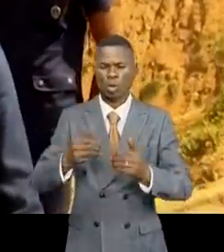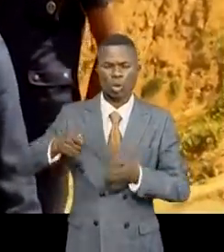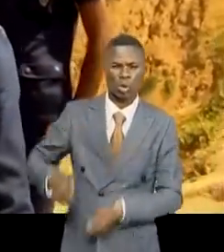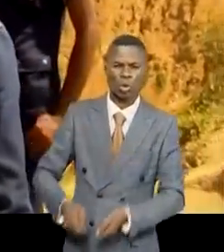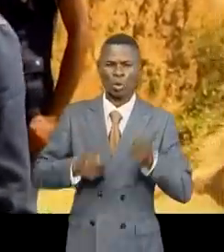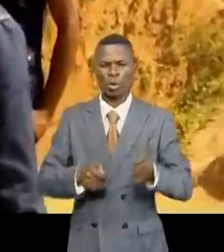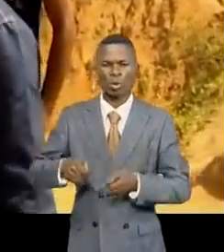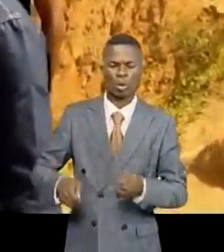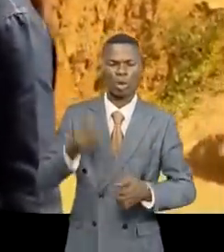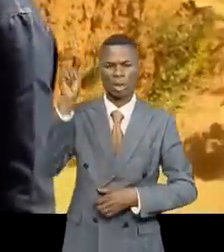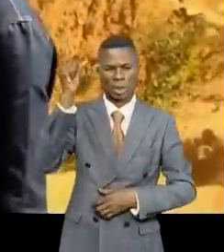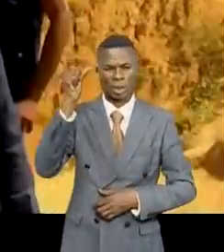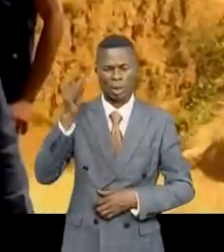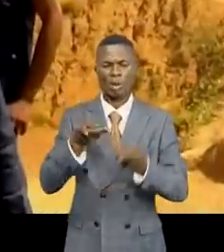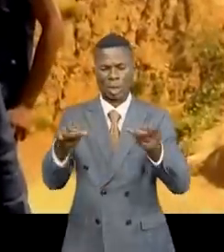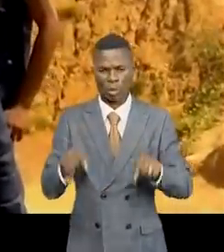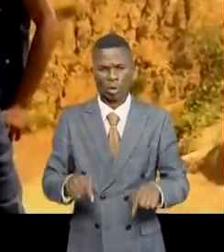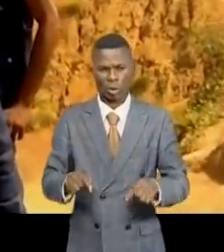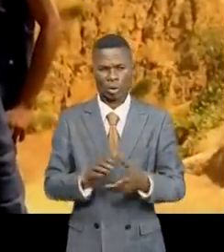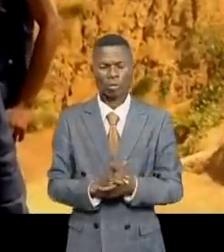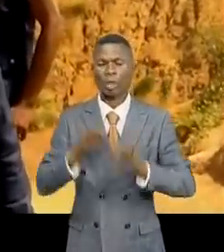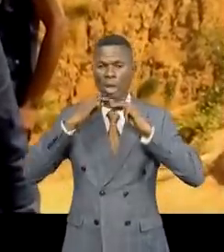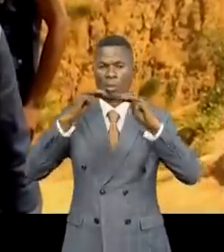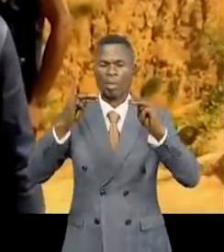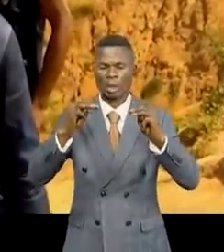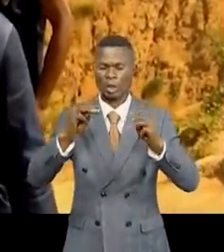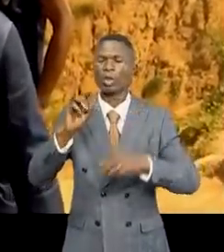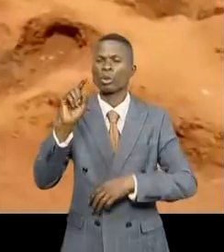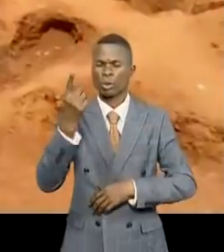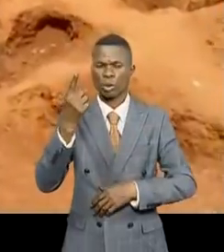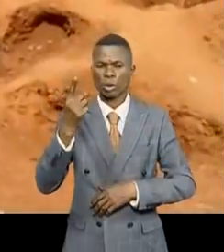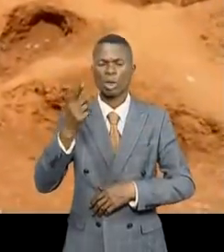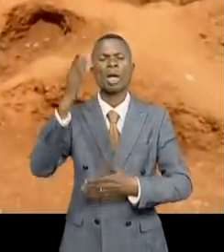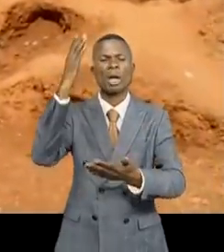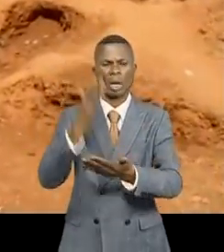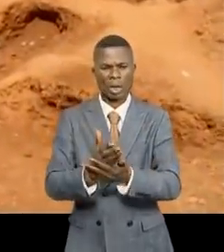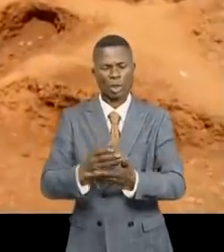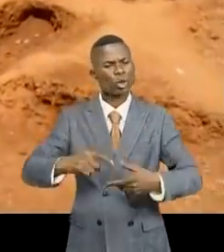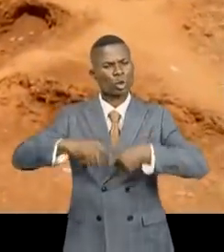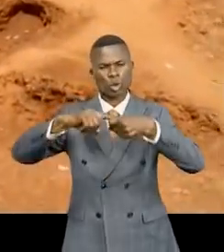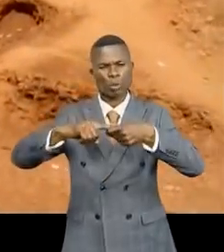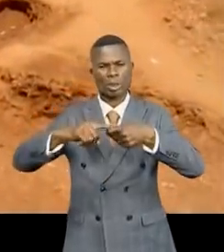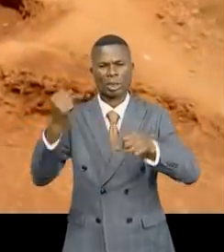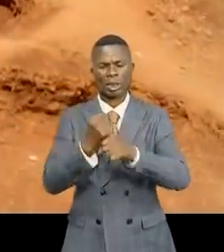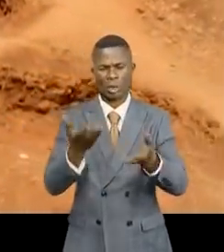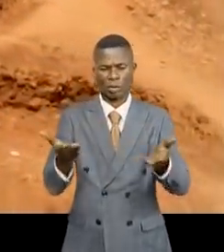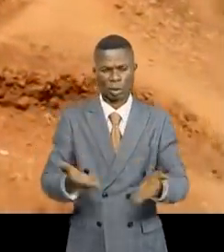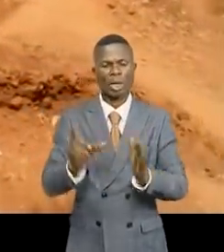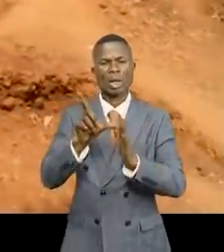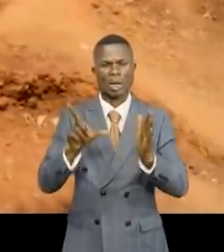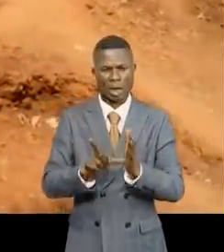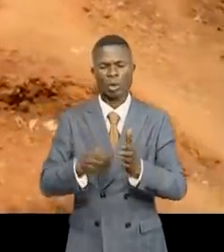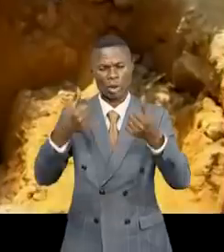illicitement les diamants dans ce site. Le message n'est rien d'autre que d'interdiction formelle, parce que la loi